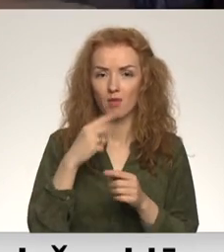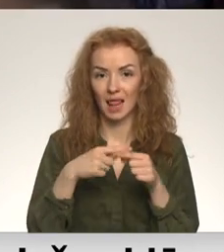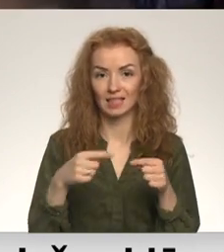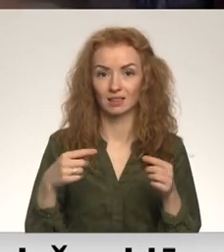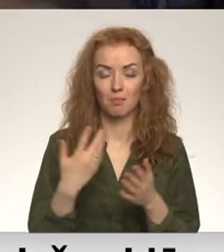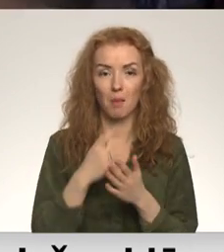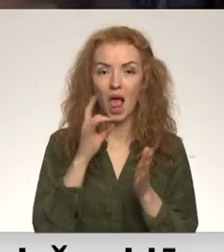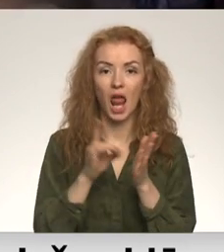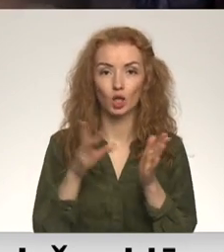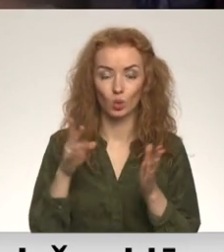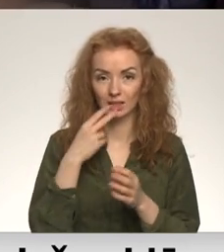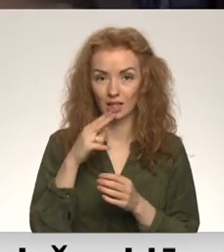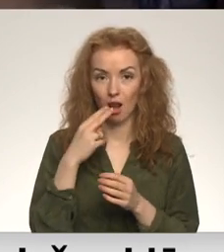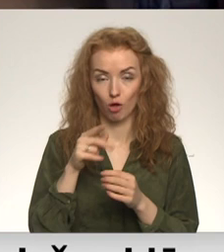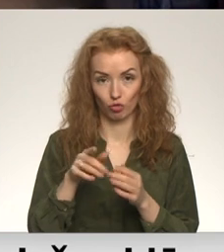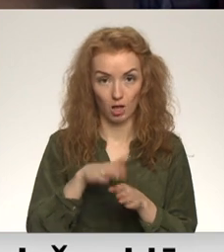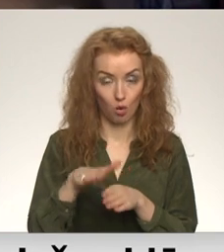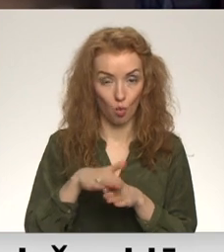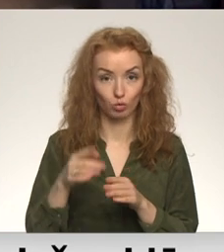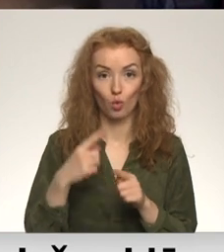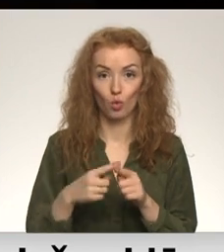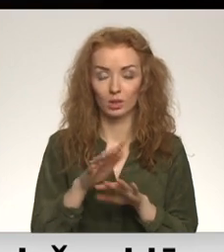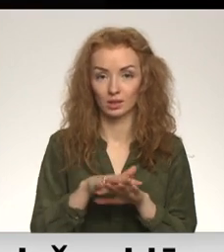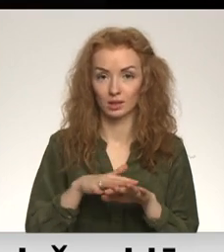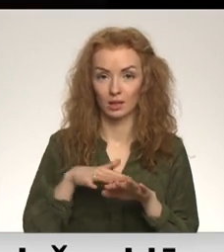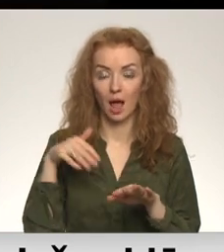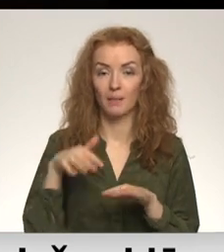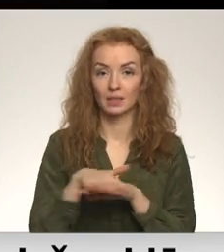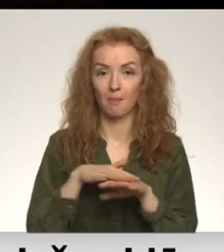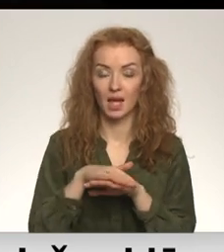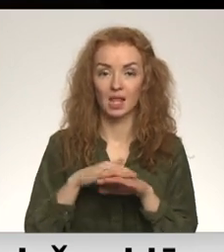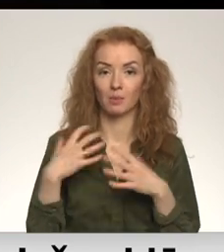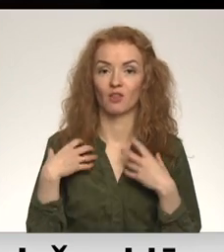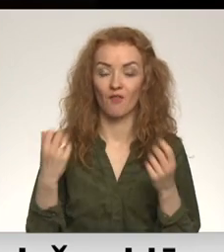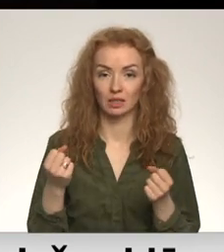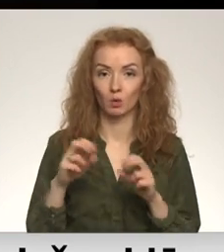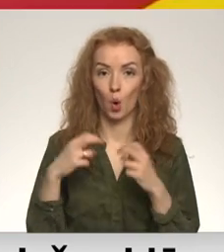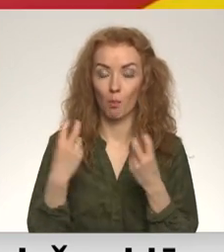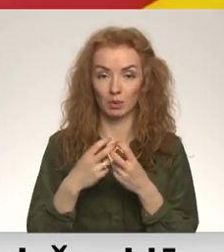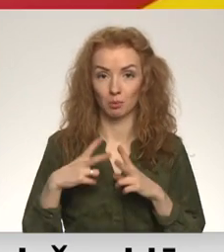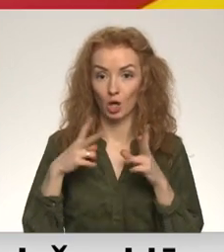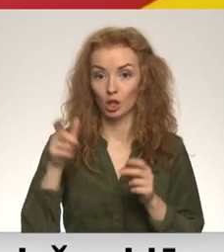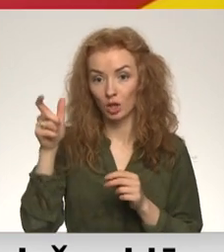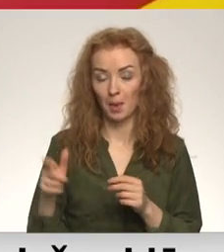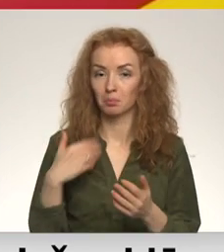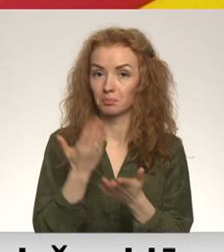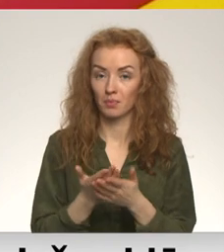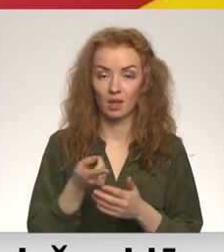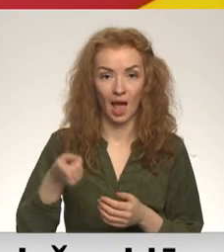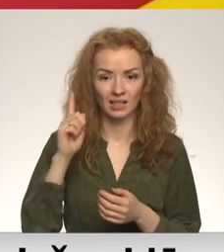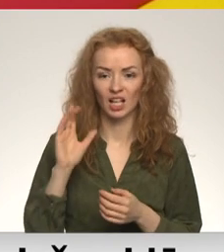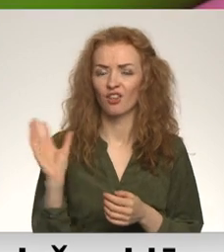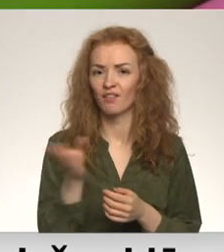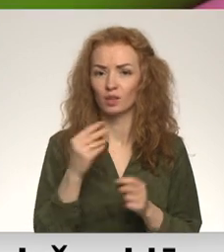piemēram, elektronisko cigarešu lietošanu. Saimas sabiedrības veselības apakškomisijas priekšsēdētājs nolēmis rosināt Latvijā aizliegt